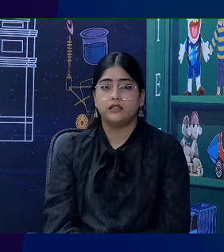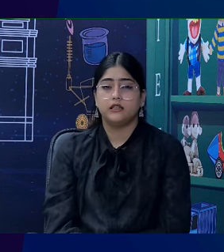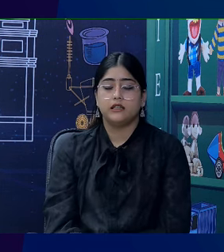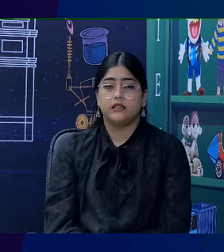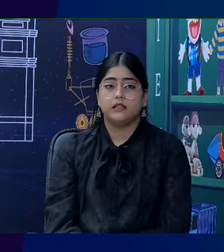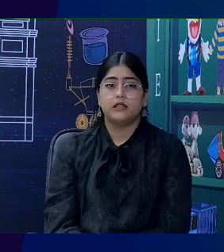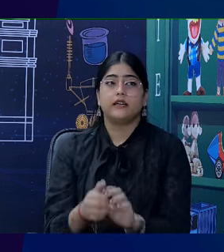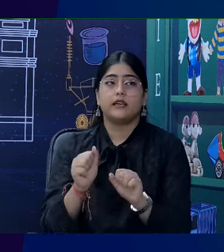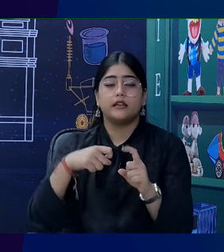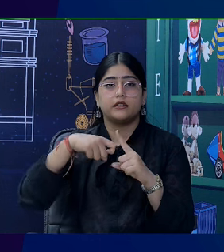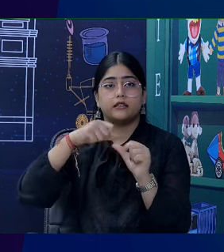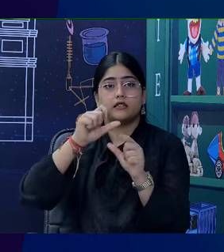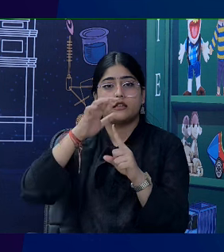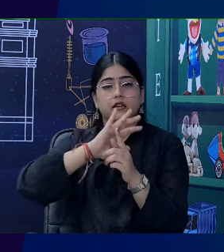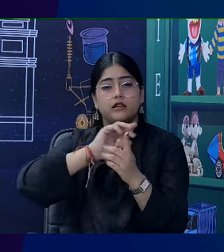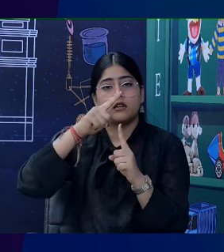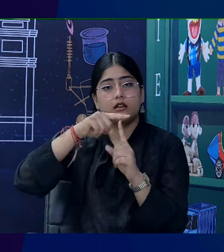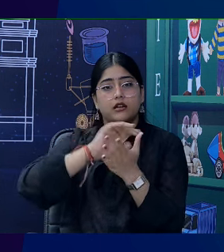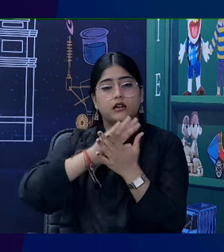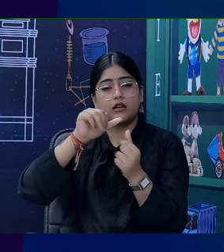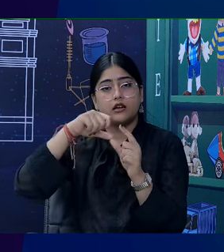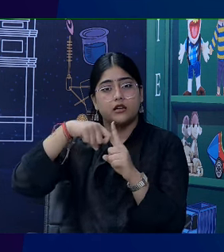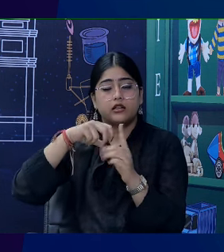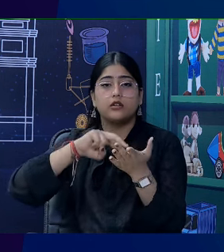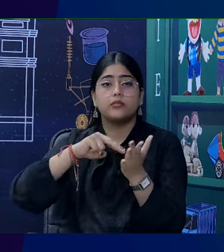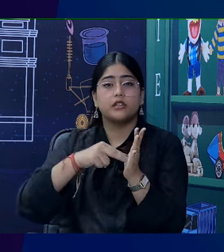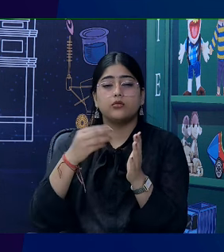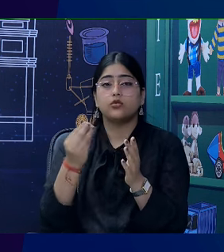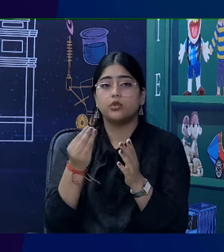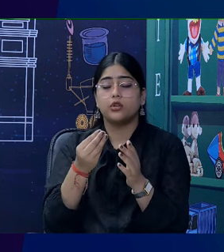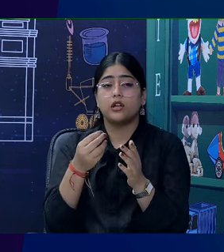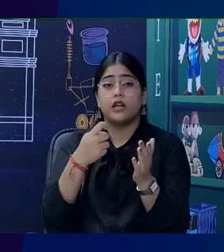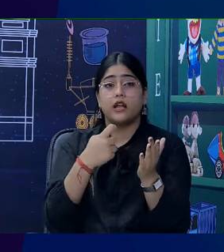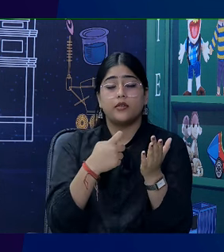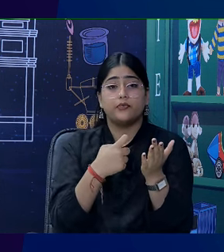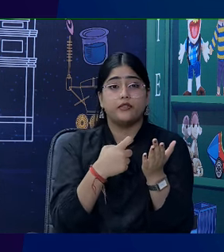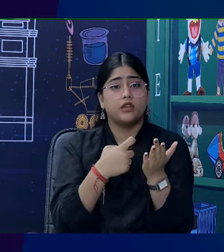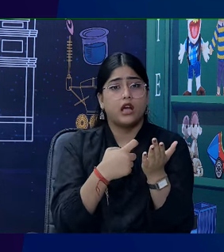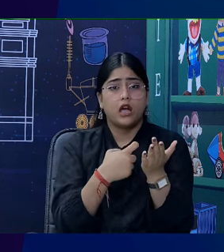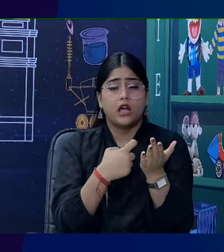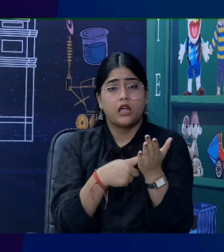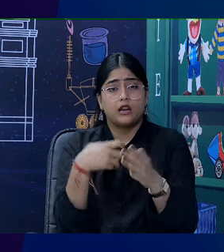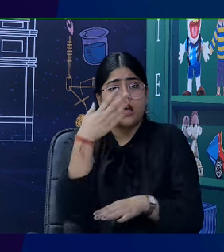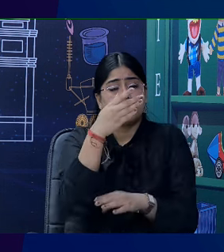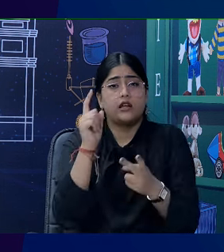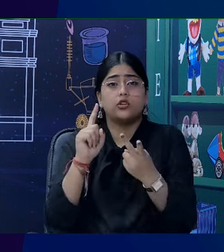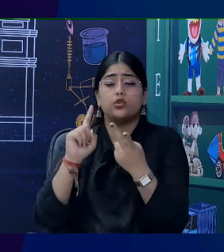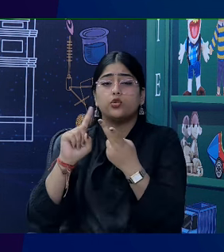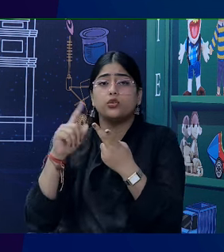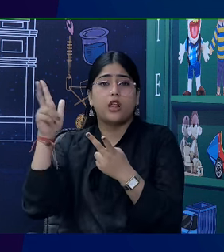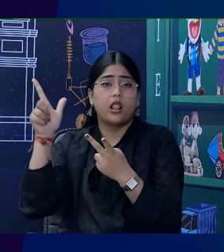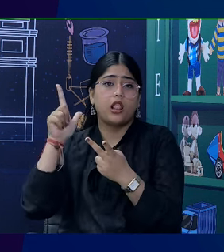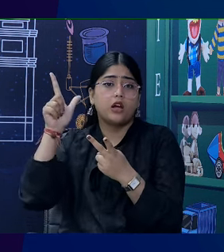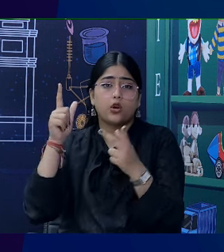हमने कथक के बारे में बोला तो कथक तो दो घरानों के बीच में ही था राजस्थान और लखनऊ में लेकिन ऐसा नहीं है कि यह नृत्य केवल वहीं तक